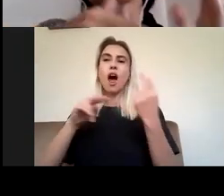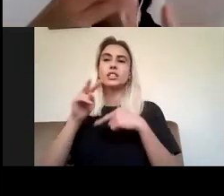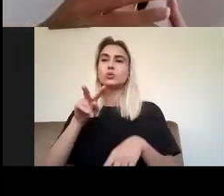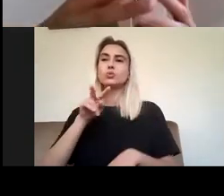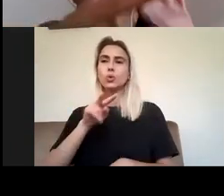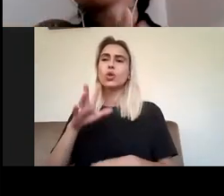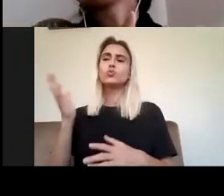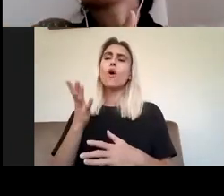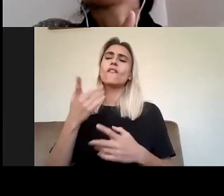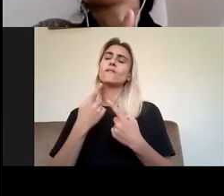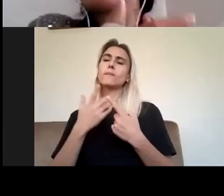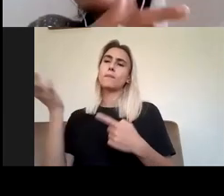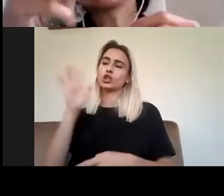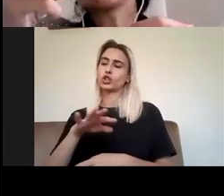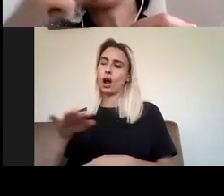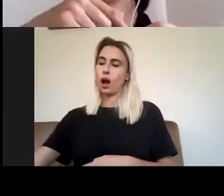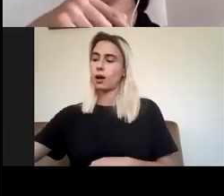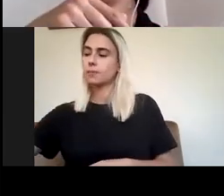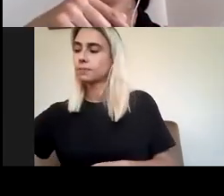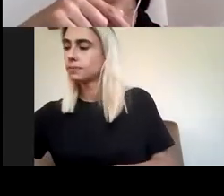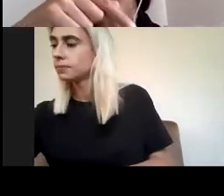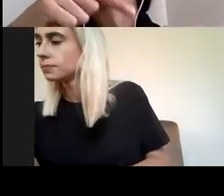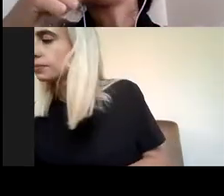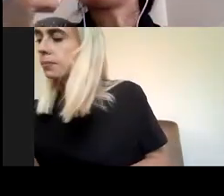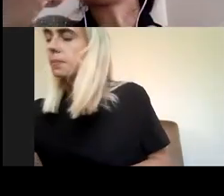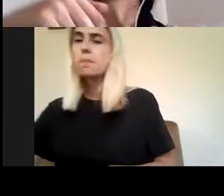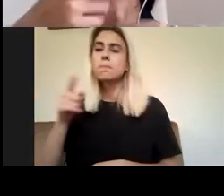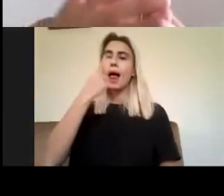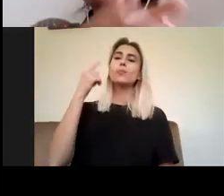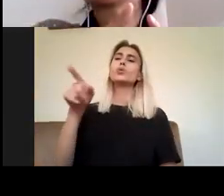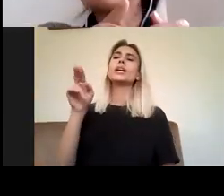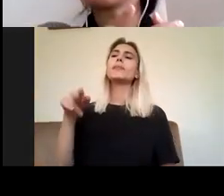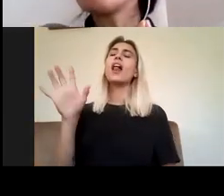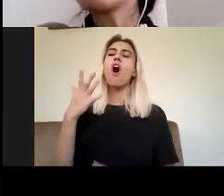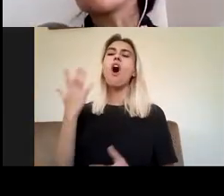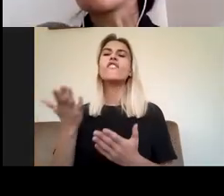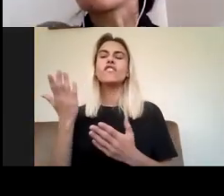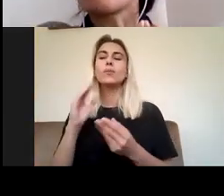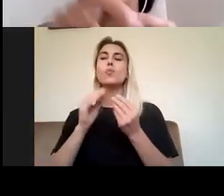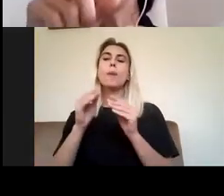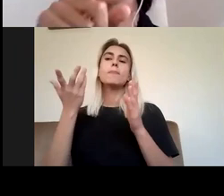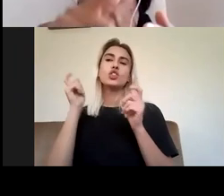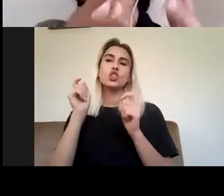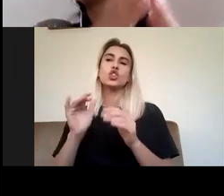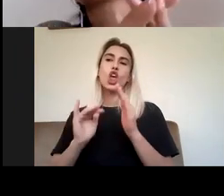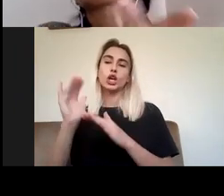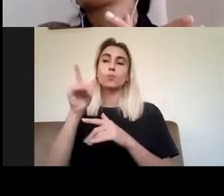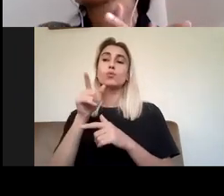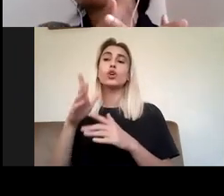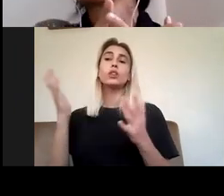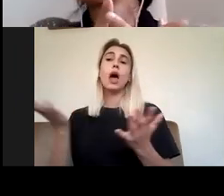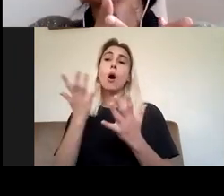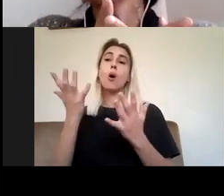çok daha başka. Belki bunun gibi değil ama daha hafif problemler yaşayabiliyorsunuz. Ama bu çok büyük bir